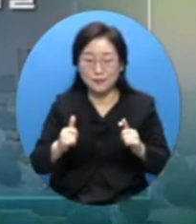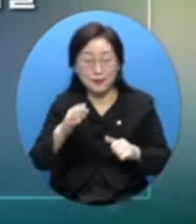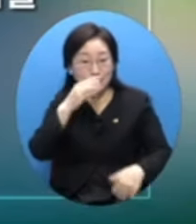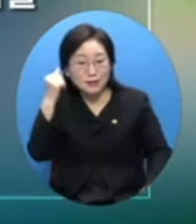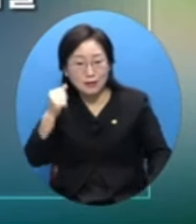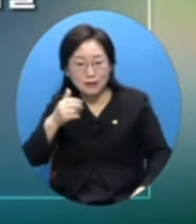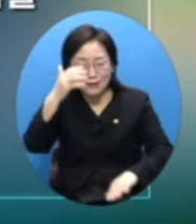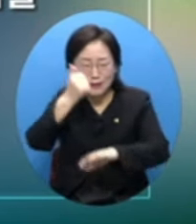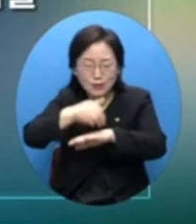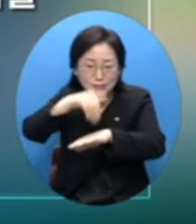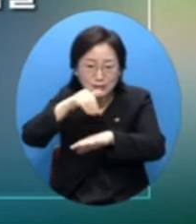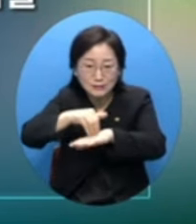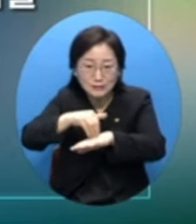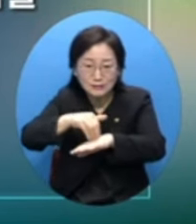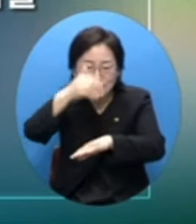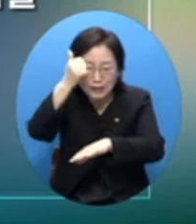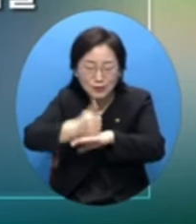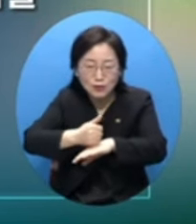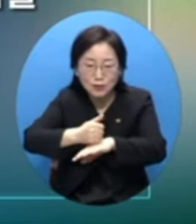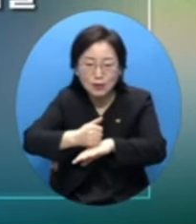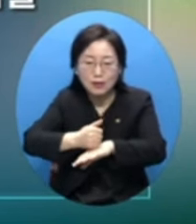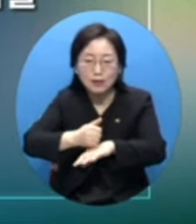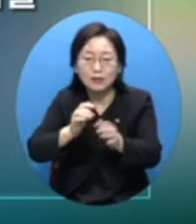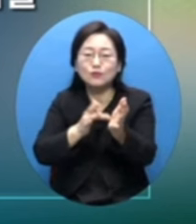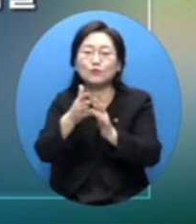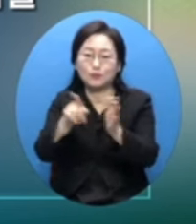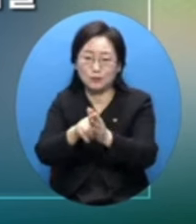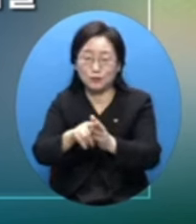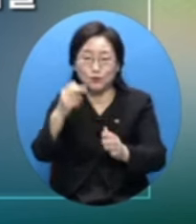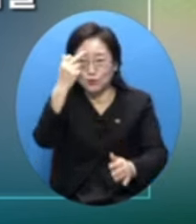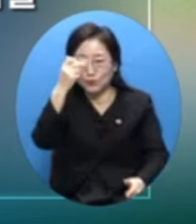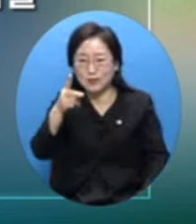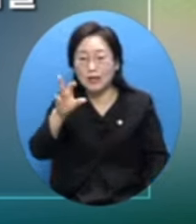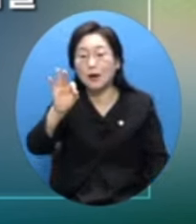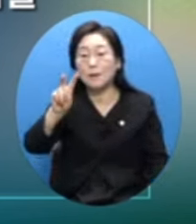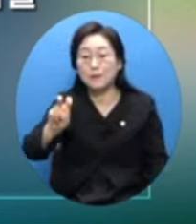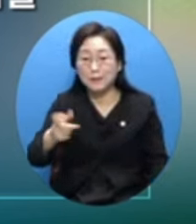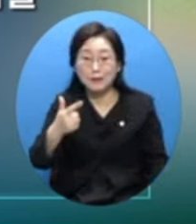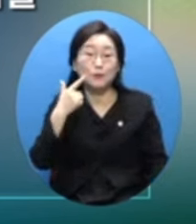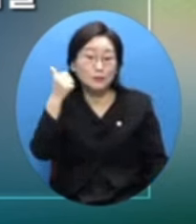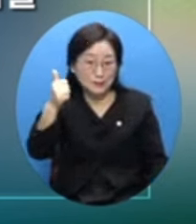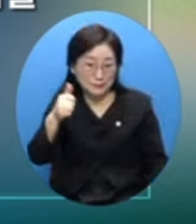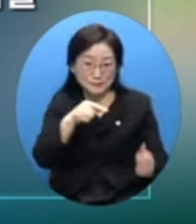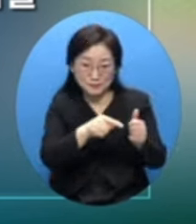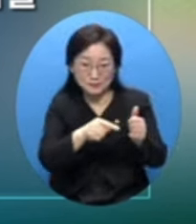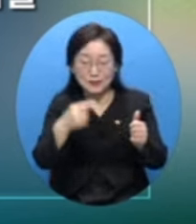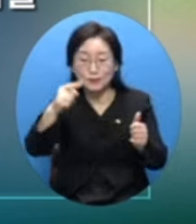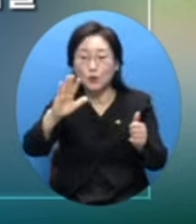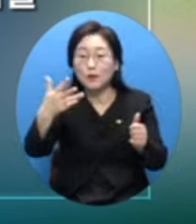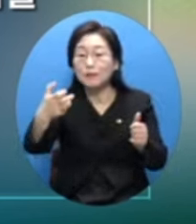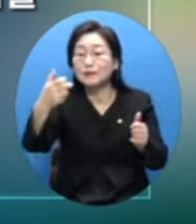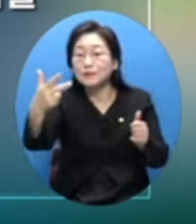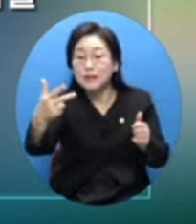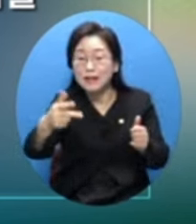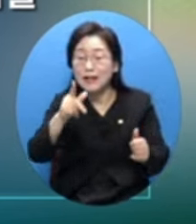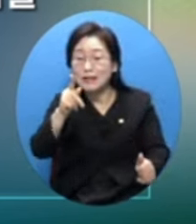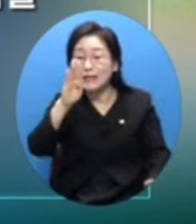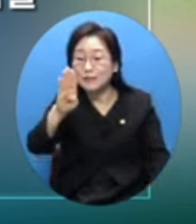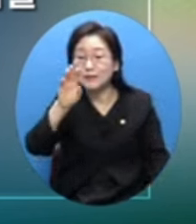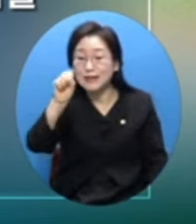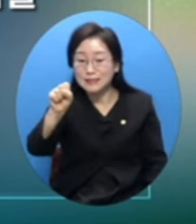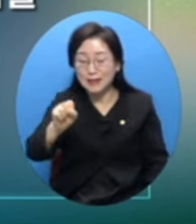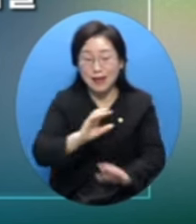돌아온 개그맨 최형만 목사의 일을 소개하기 원합니다. 이분은 1987년도 KBS 개그